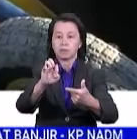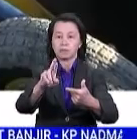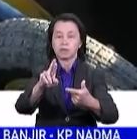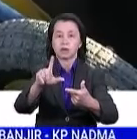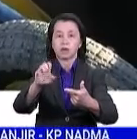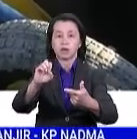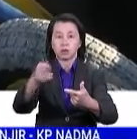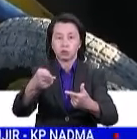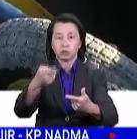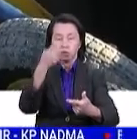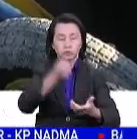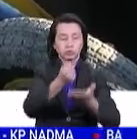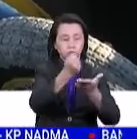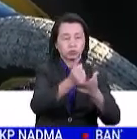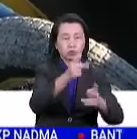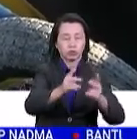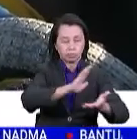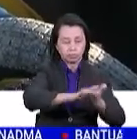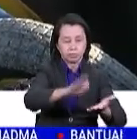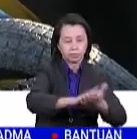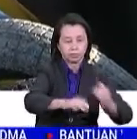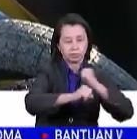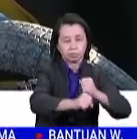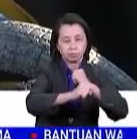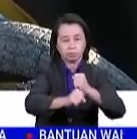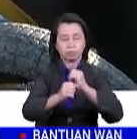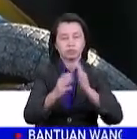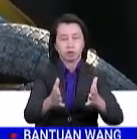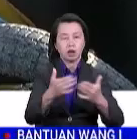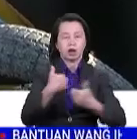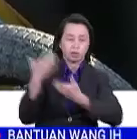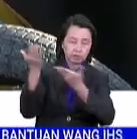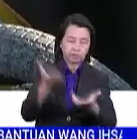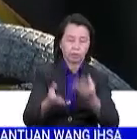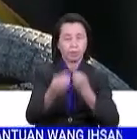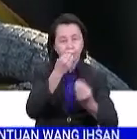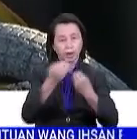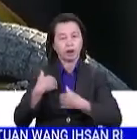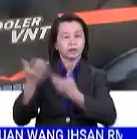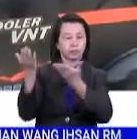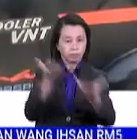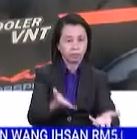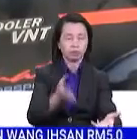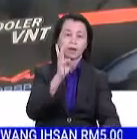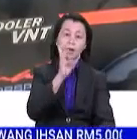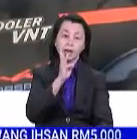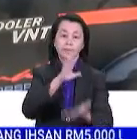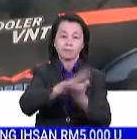membantu penduduk membersihkan kediaman, pihaknya turut membawa sumbangan bekalan makanan dan air bersih.